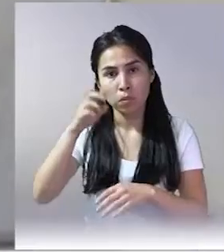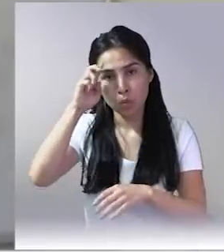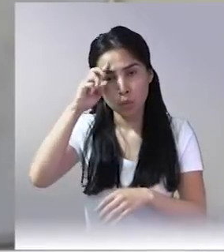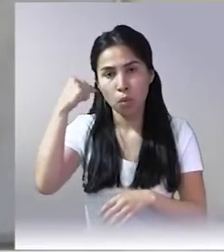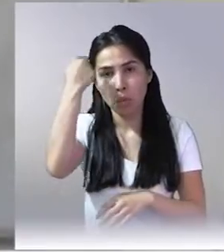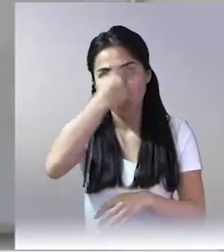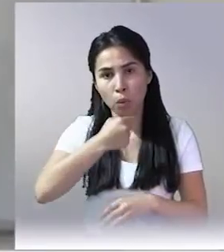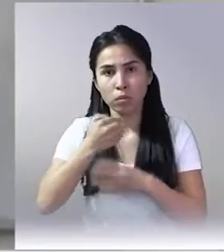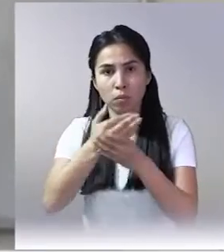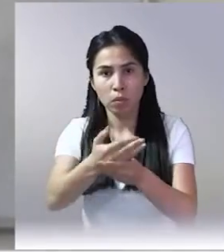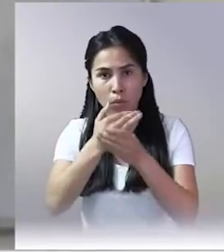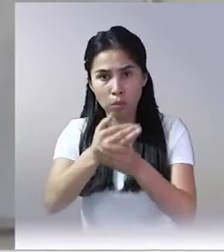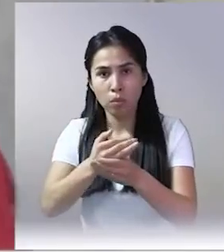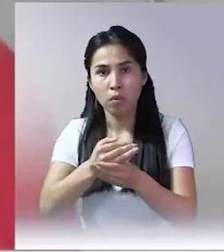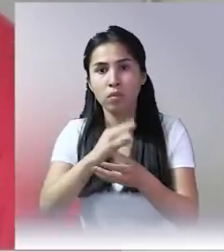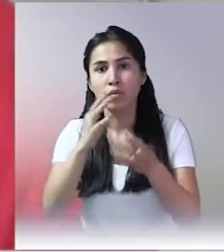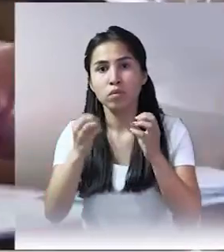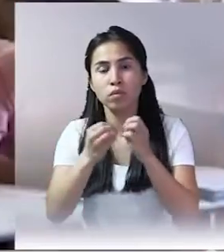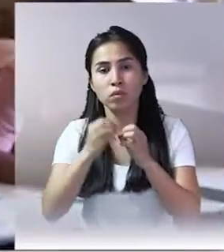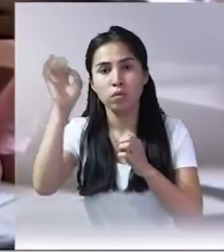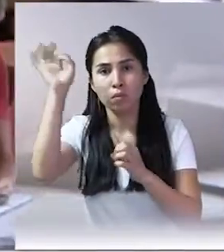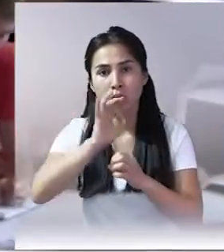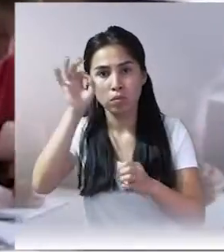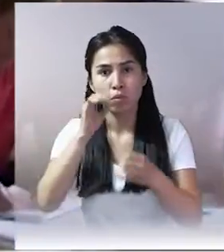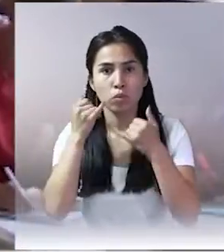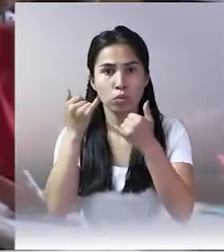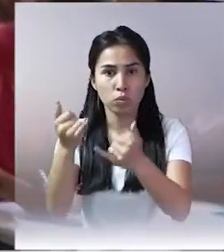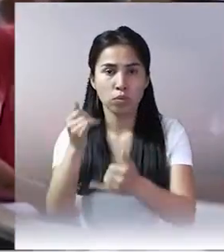85%-на дейін кепілдік беріледі. Архан Бақытбек, Дулат Шықпанбетов, Жетшет Ньюс.